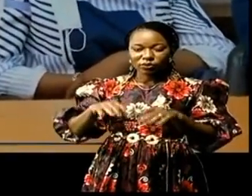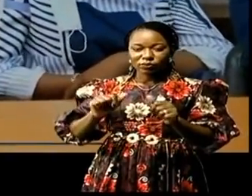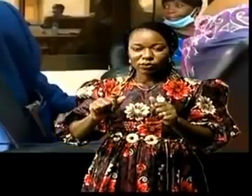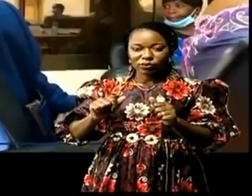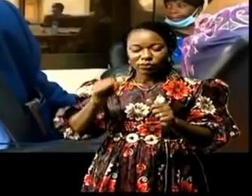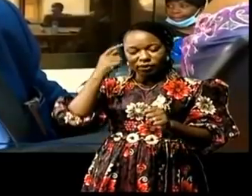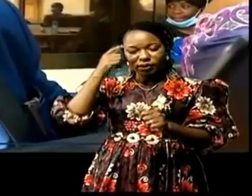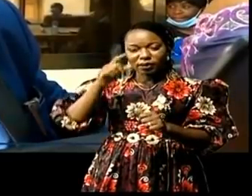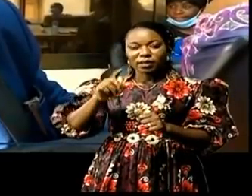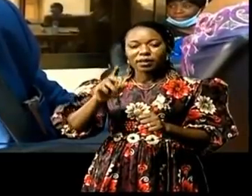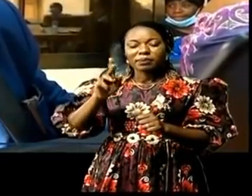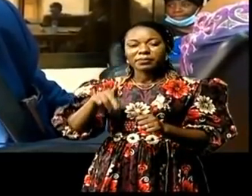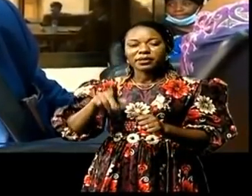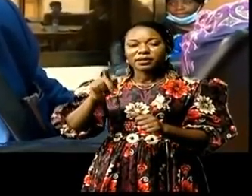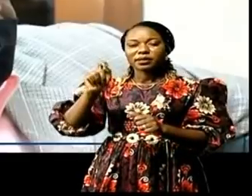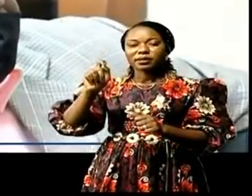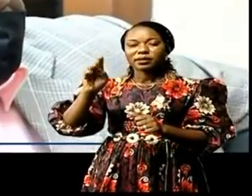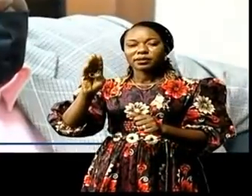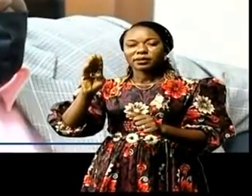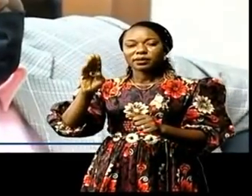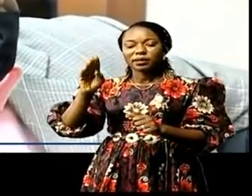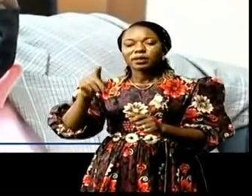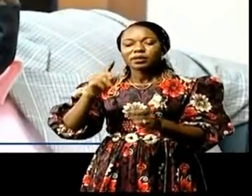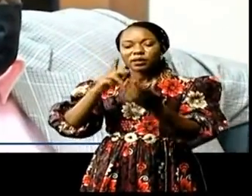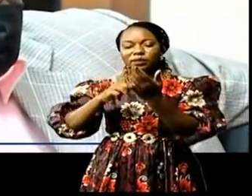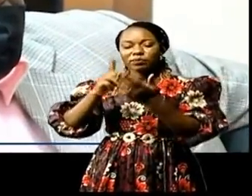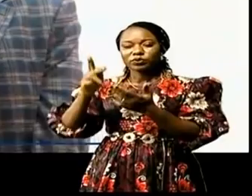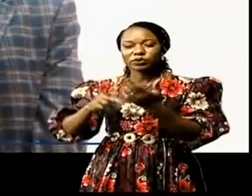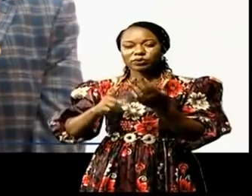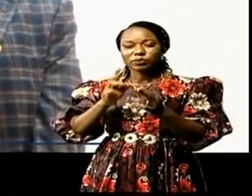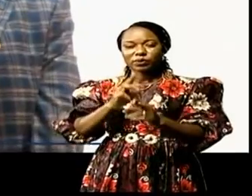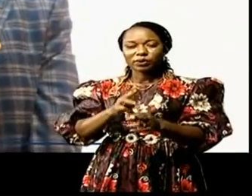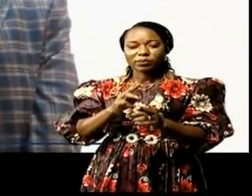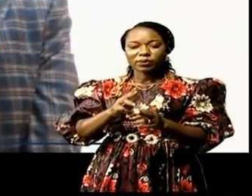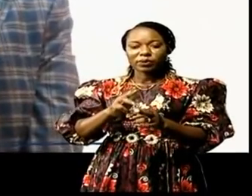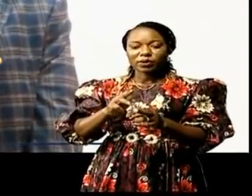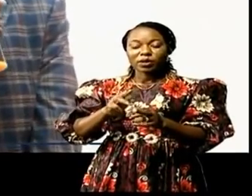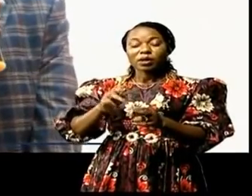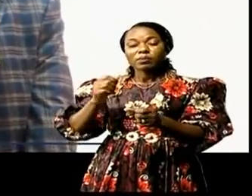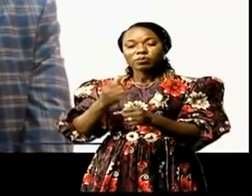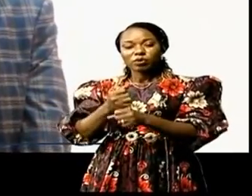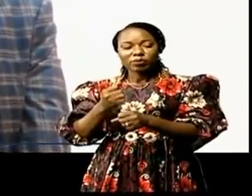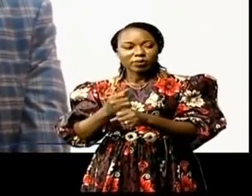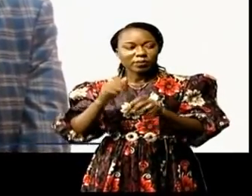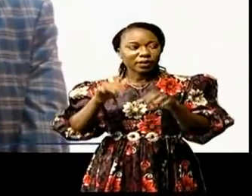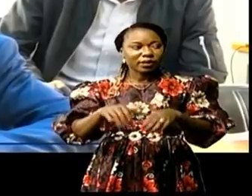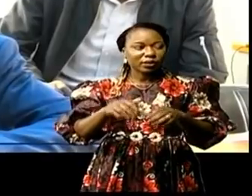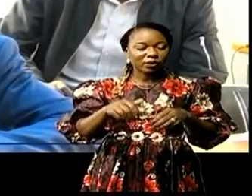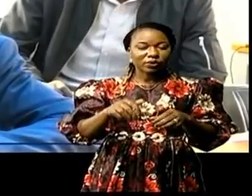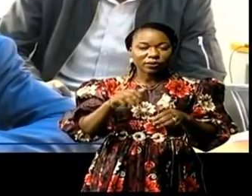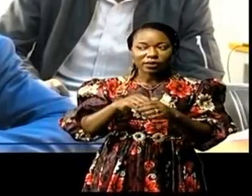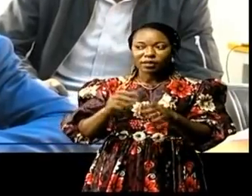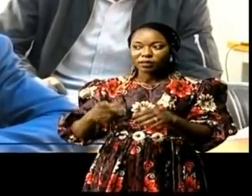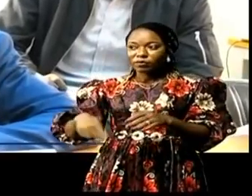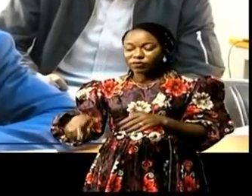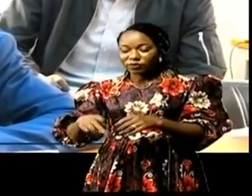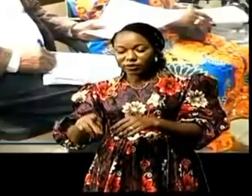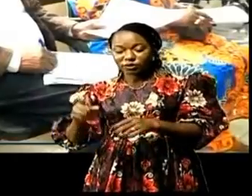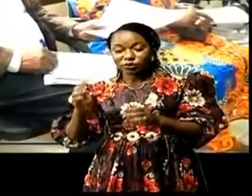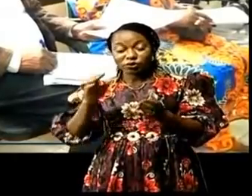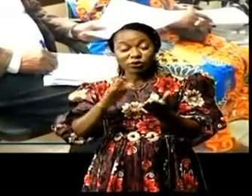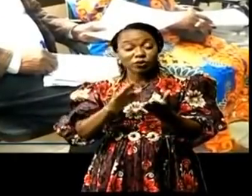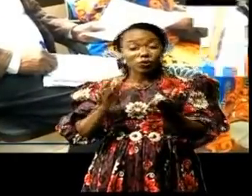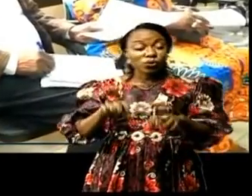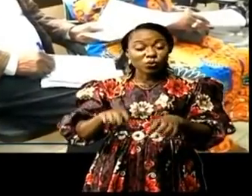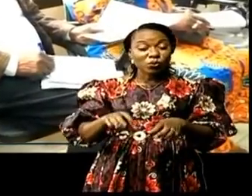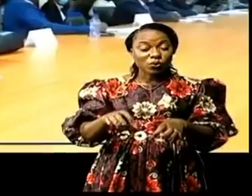PTBA 2022 du projet pour répondre aux besoins agricoles dans les provinces du Kwango, Congo central,